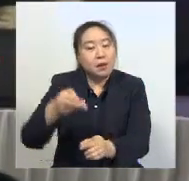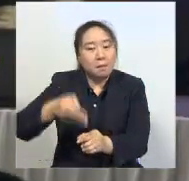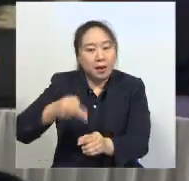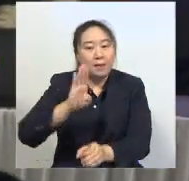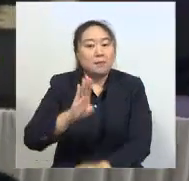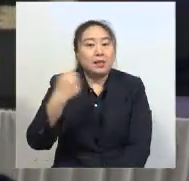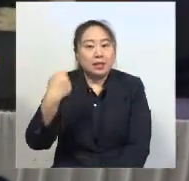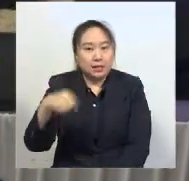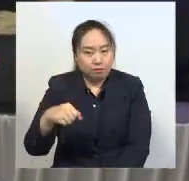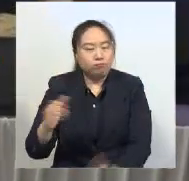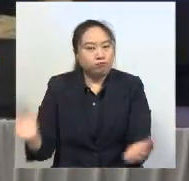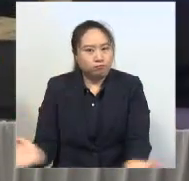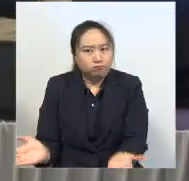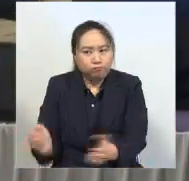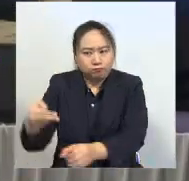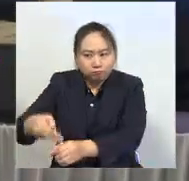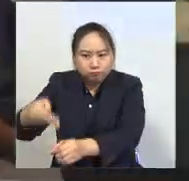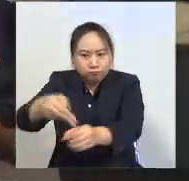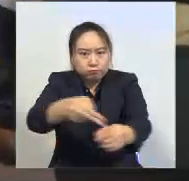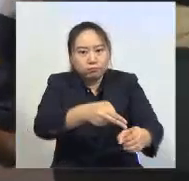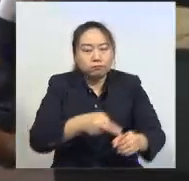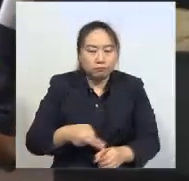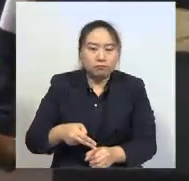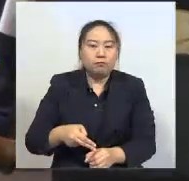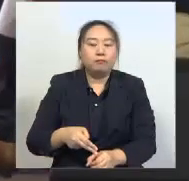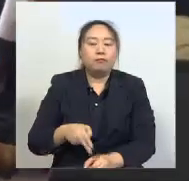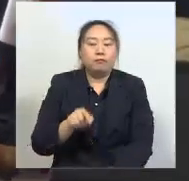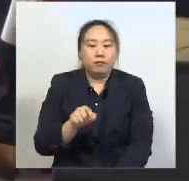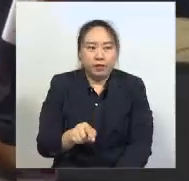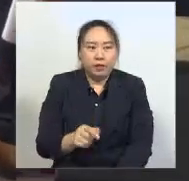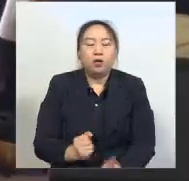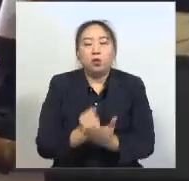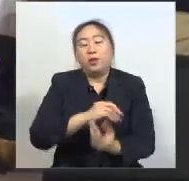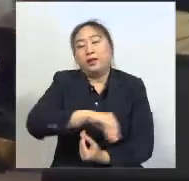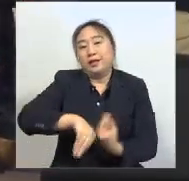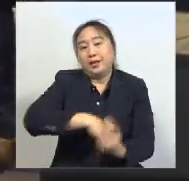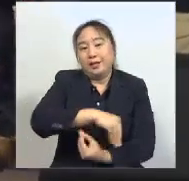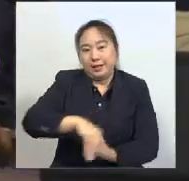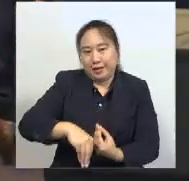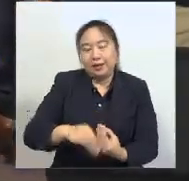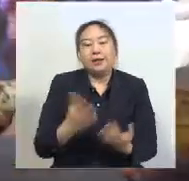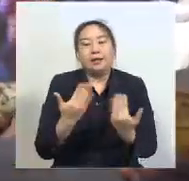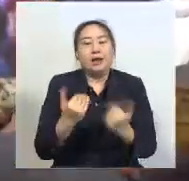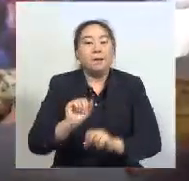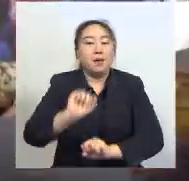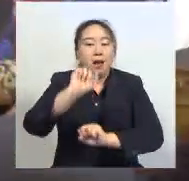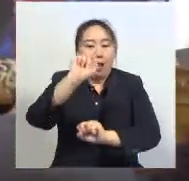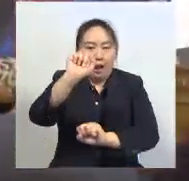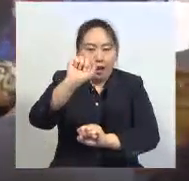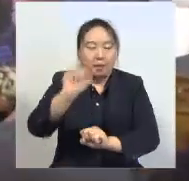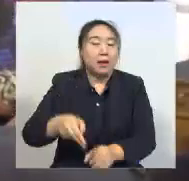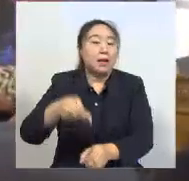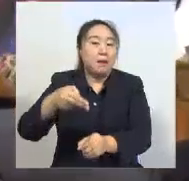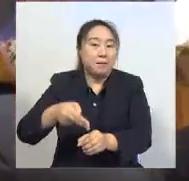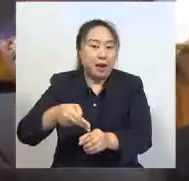เซล B10 เพื่อน้ำมันบนดินเพื่อเศรษฐกิจฐานรากดีเดย์ประกาศให้เป็นน้ำมันดีเซ